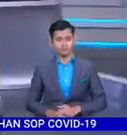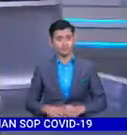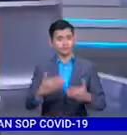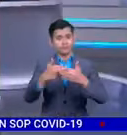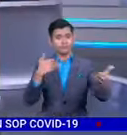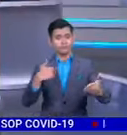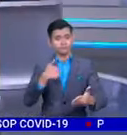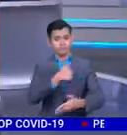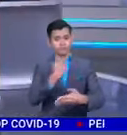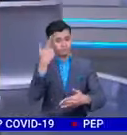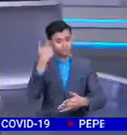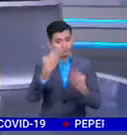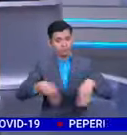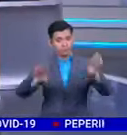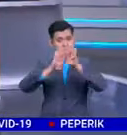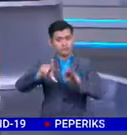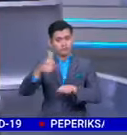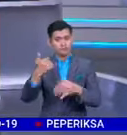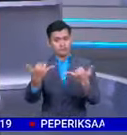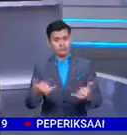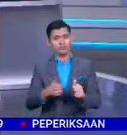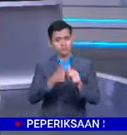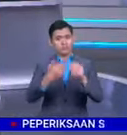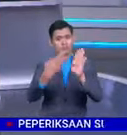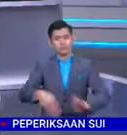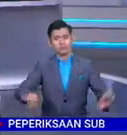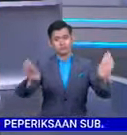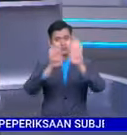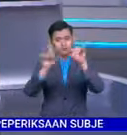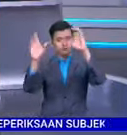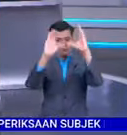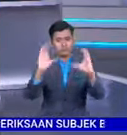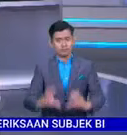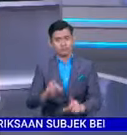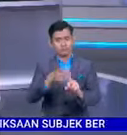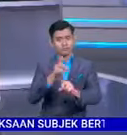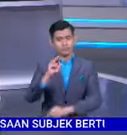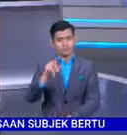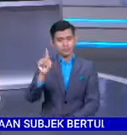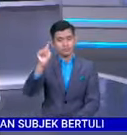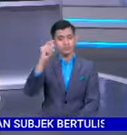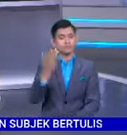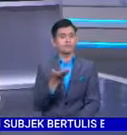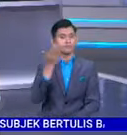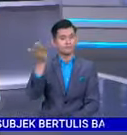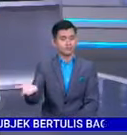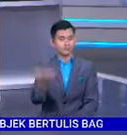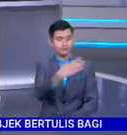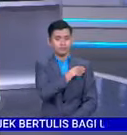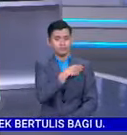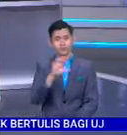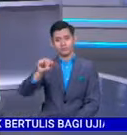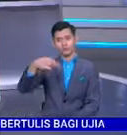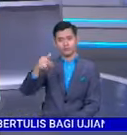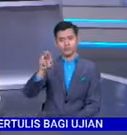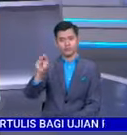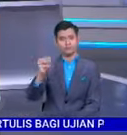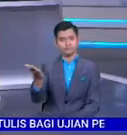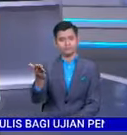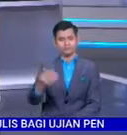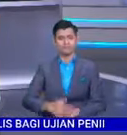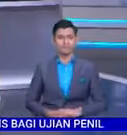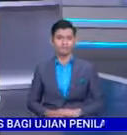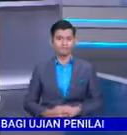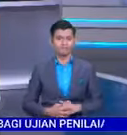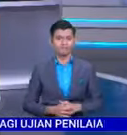Baik, sebelum ke perkembangan lain, kita ikuti laporan cuaca semasa daripada Jabatan Meteorologi bersama pegawainya Rasham Amirul Ashraf